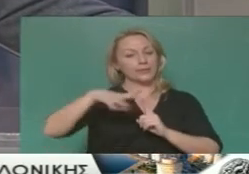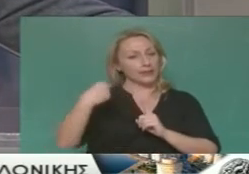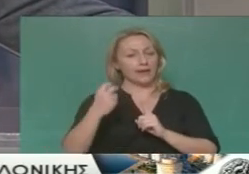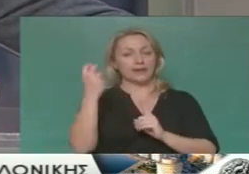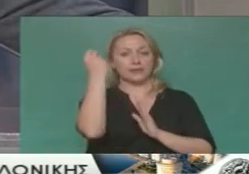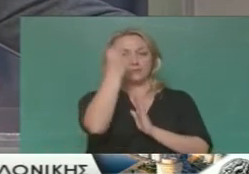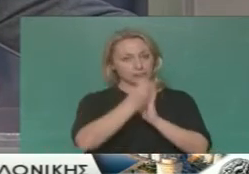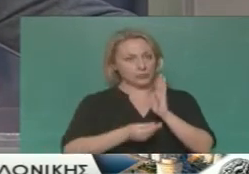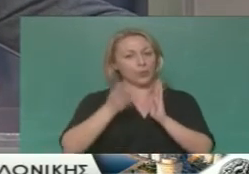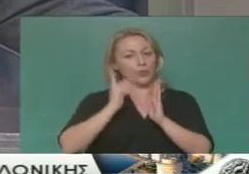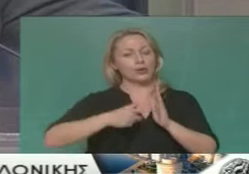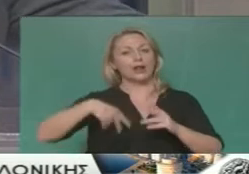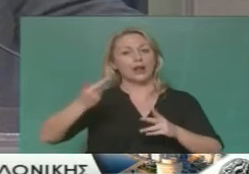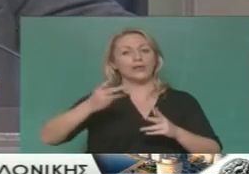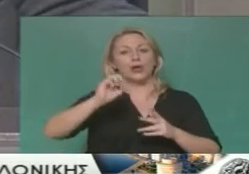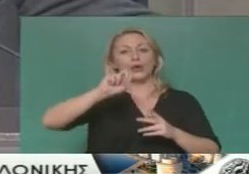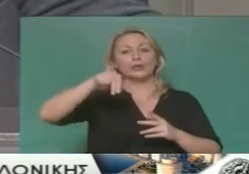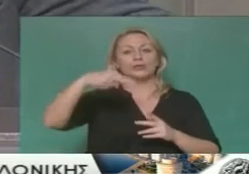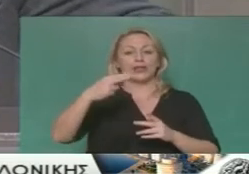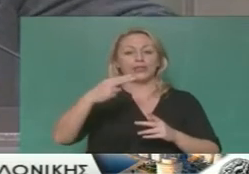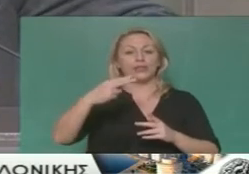στοιχεία ανεπίσημα από τον ΟΣΕΤ.